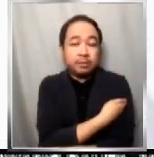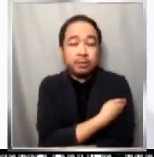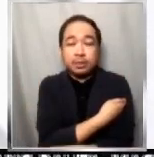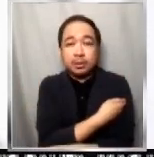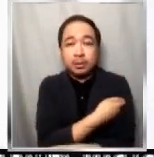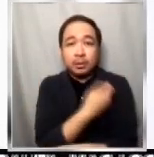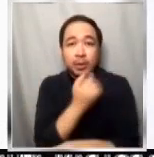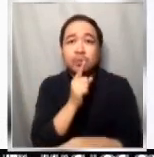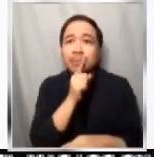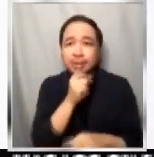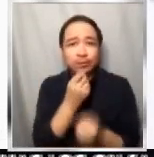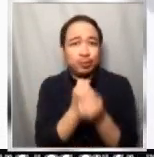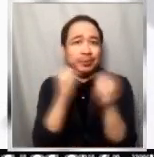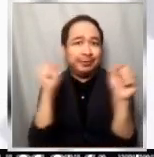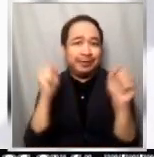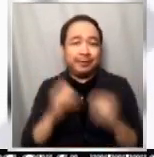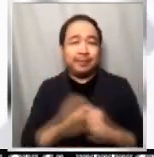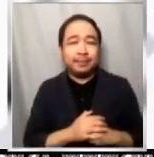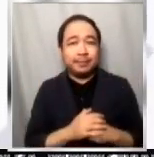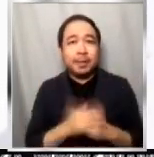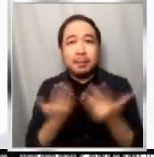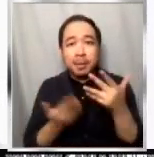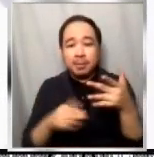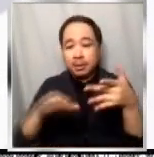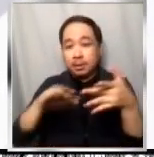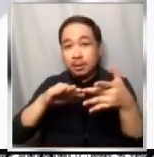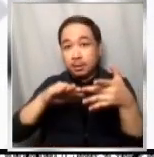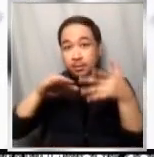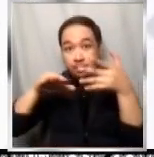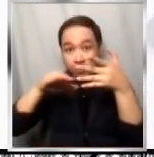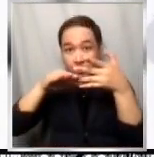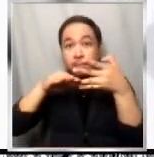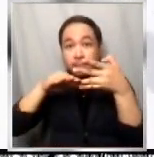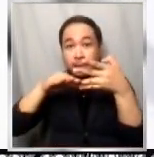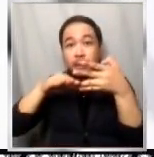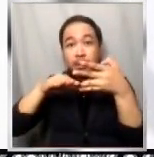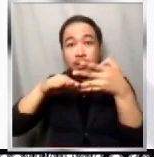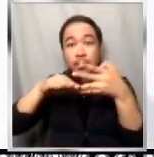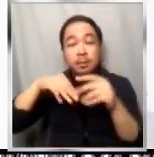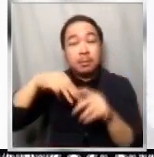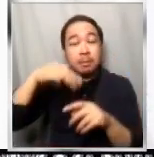tayo. Mid-March, pwede tayong mag-shift? Oo, pwede tayong